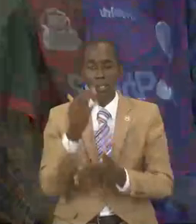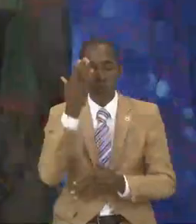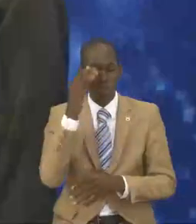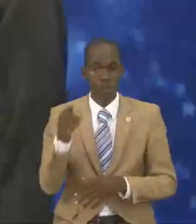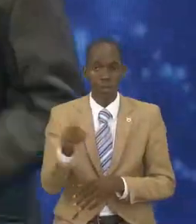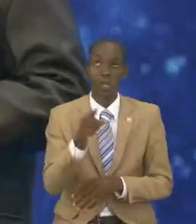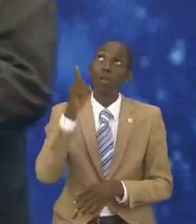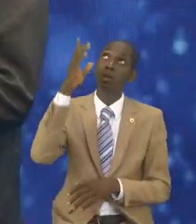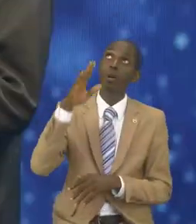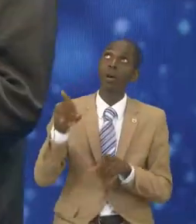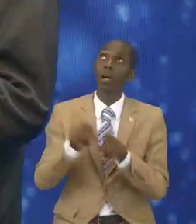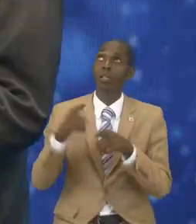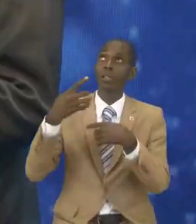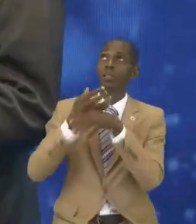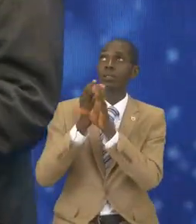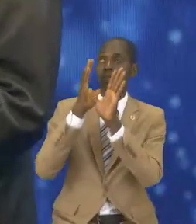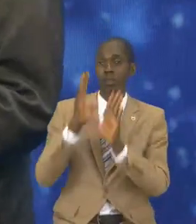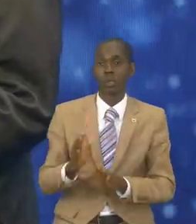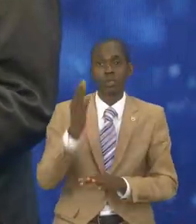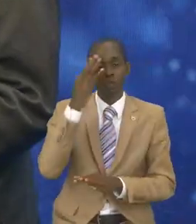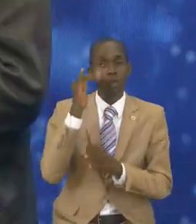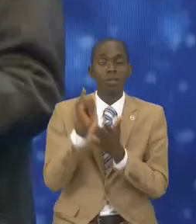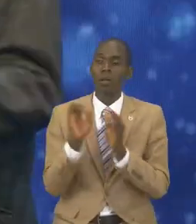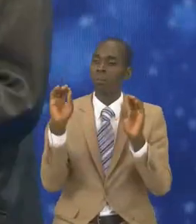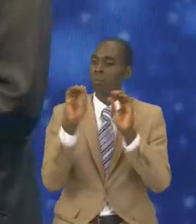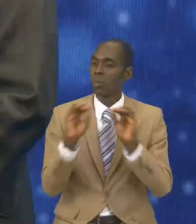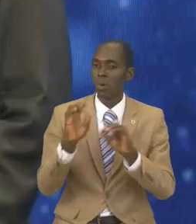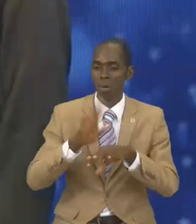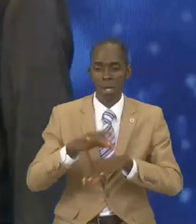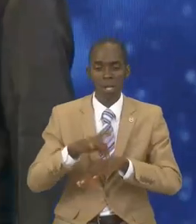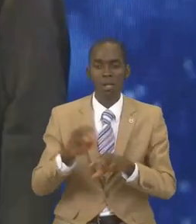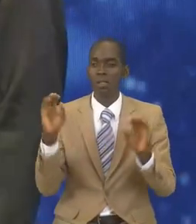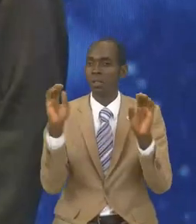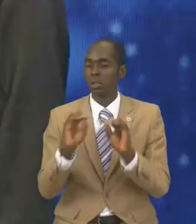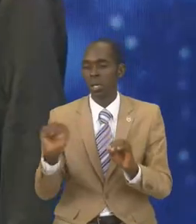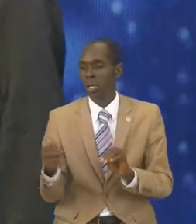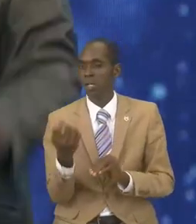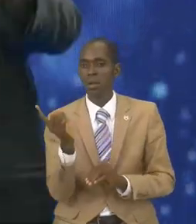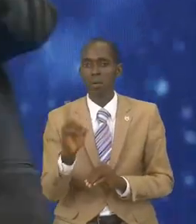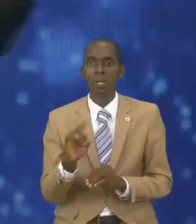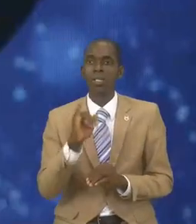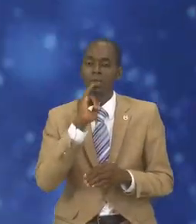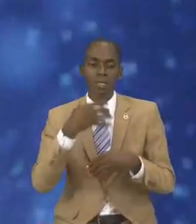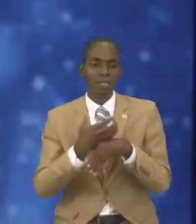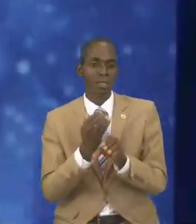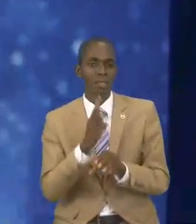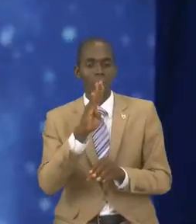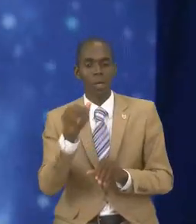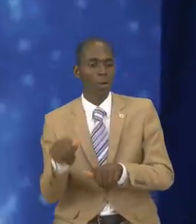leur Dieu comme créateur, ils connaissent, ils savent que rien sur la terre, rien nulle part n'est créé